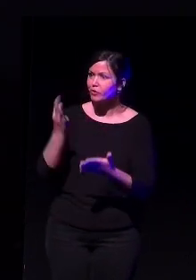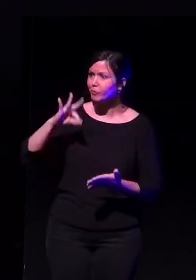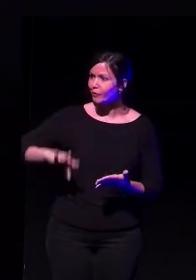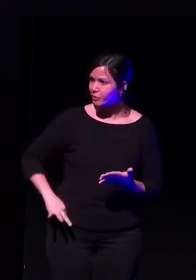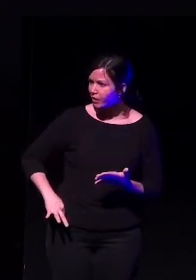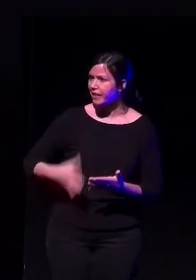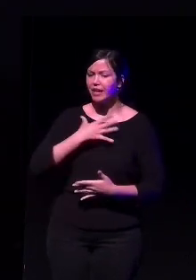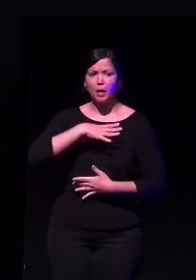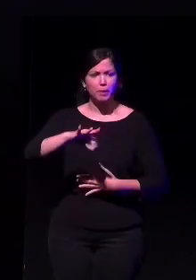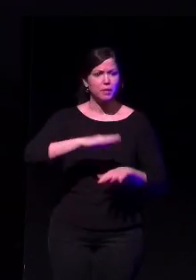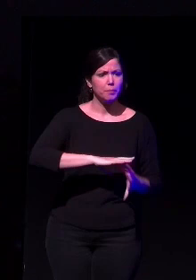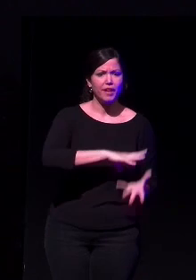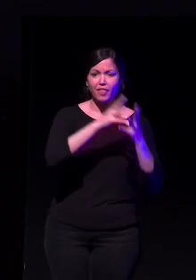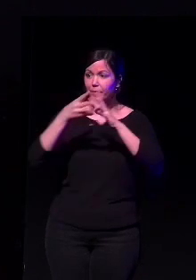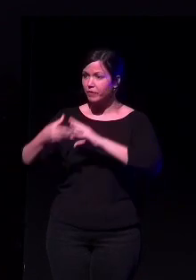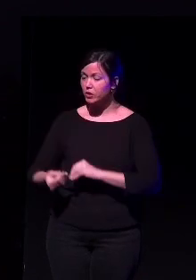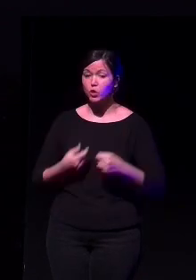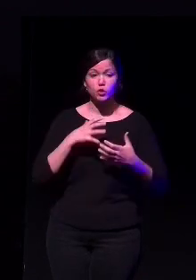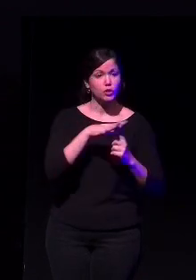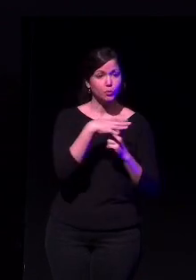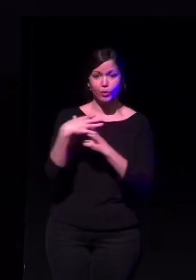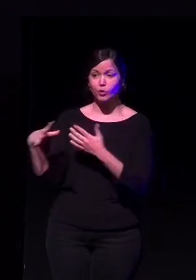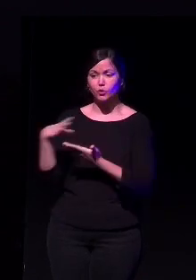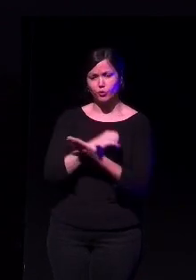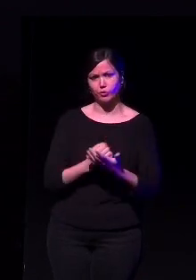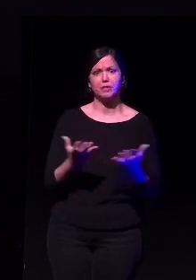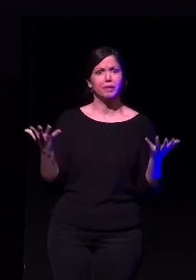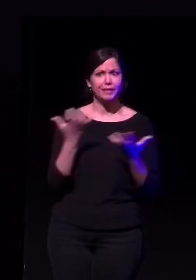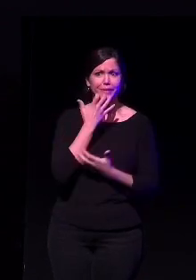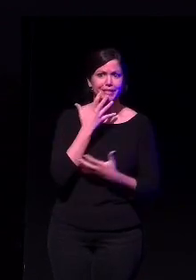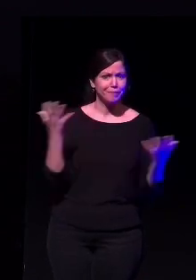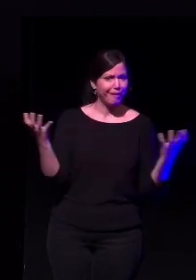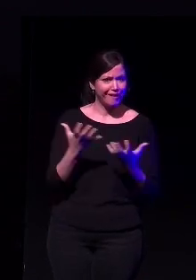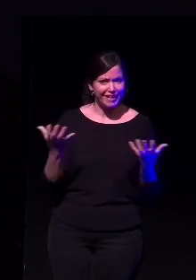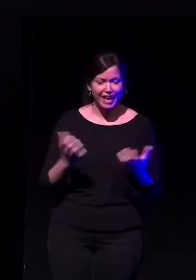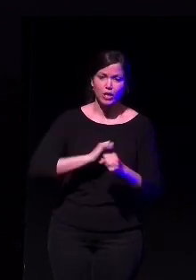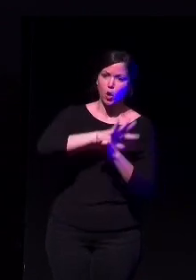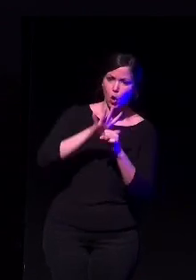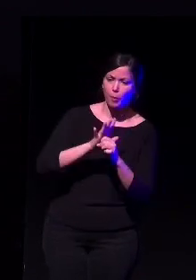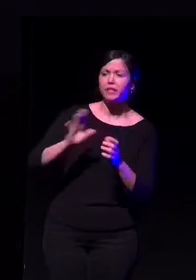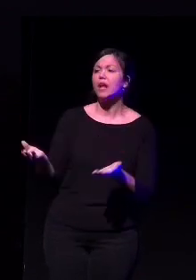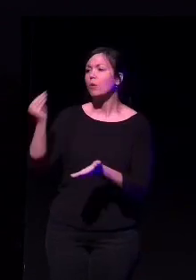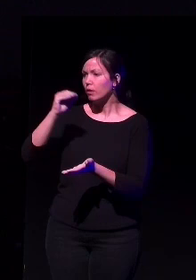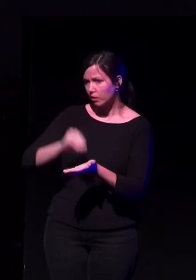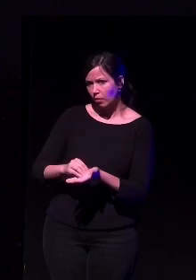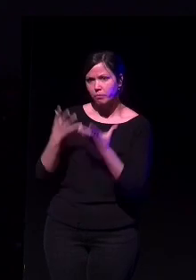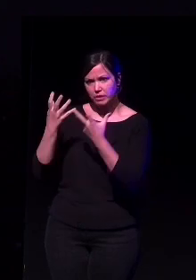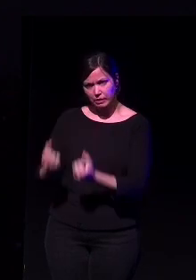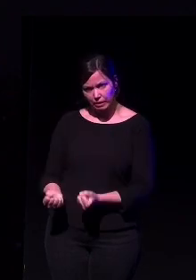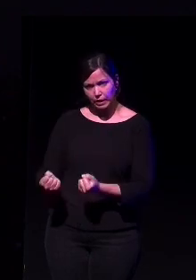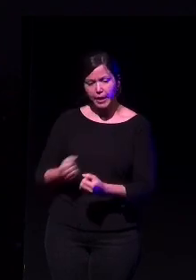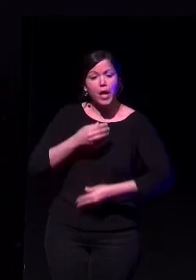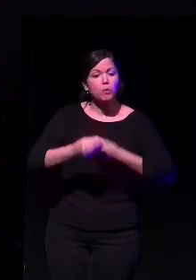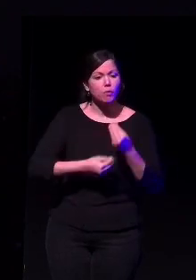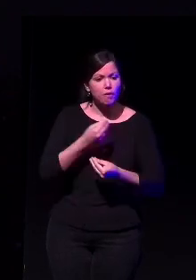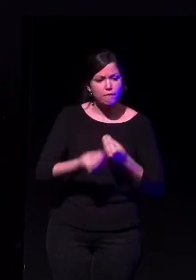professionalitat, capacitat d'adaptació a totes les situacions, les més greus, com la Covid, i ara hi torna una altra vegada amb aquesta greu sequera. I ho ha anat